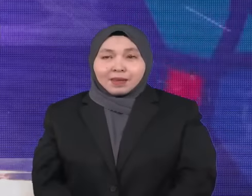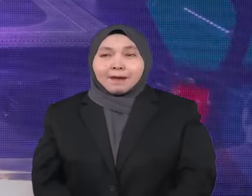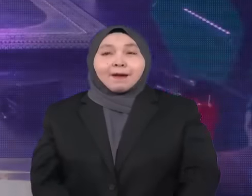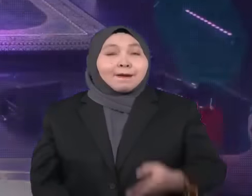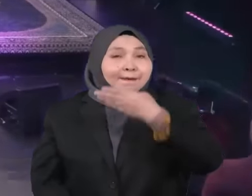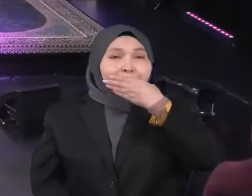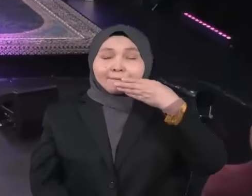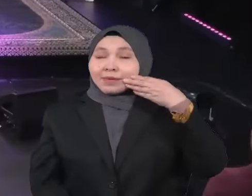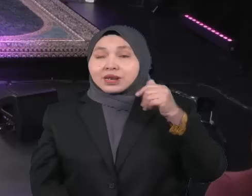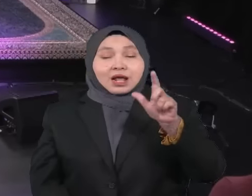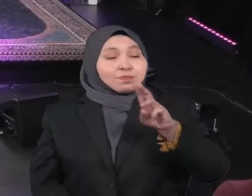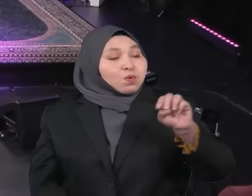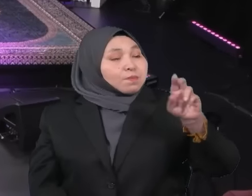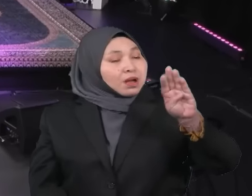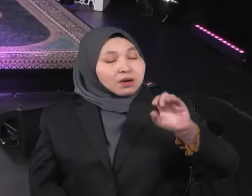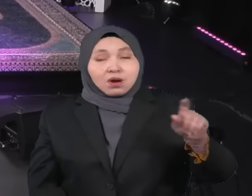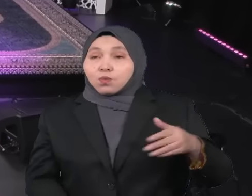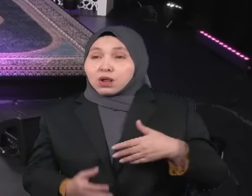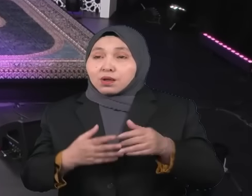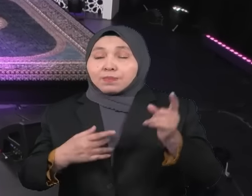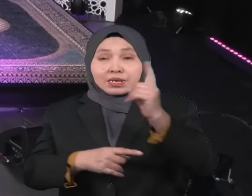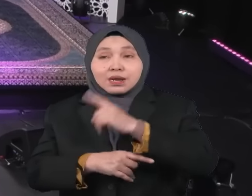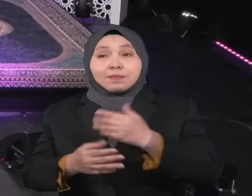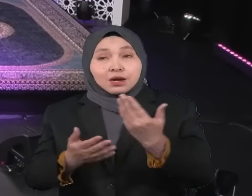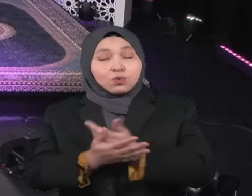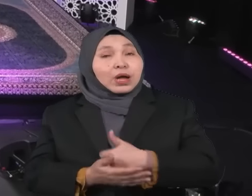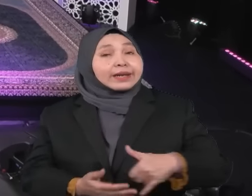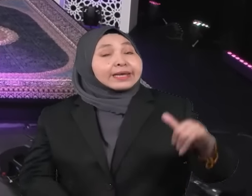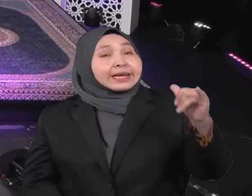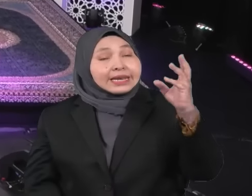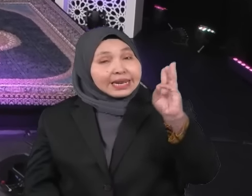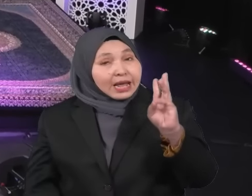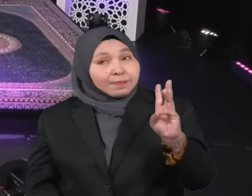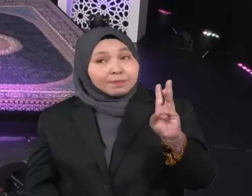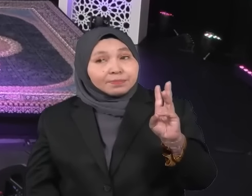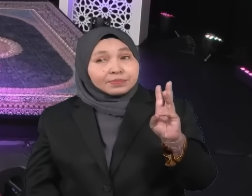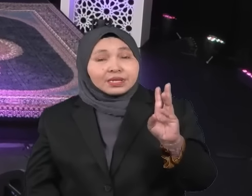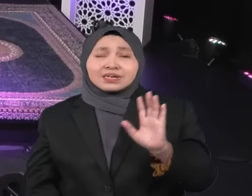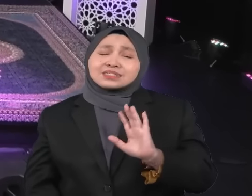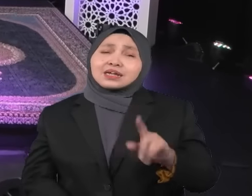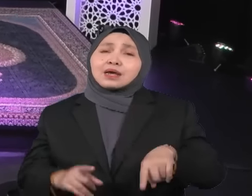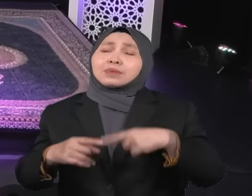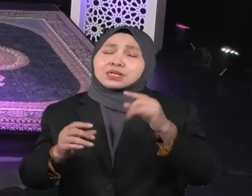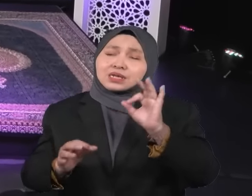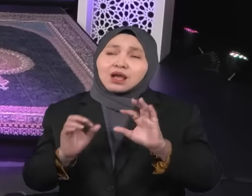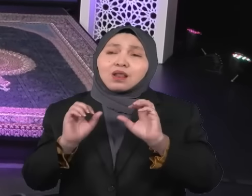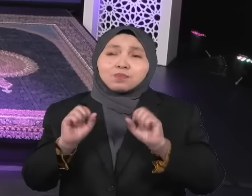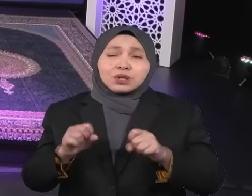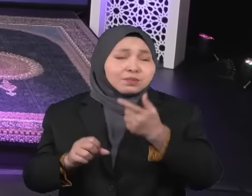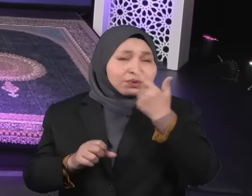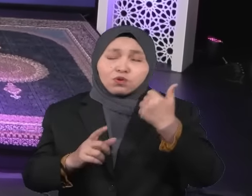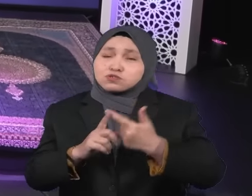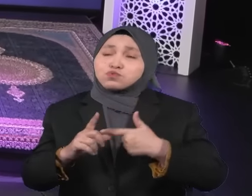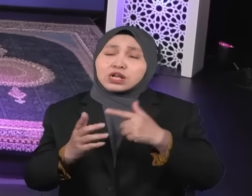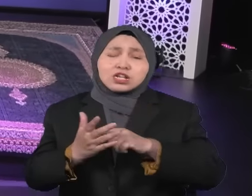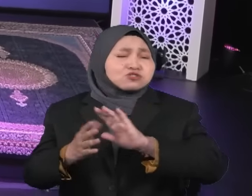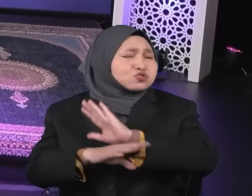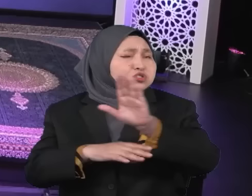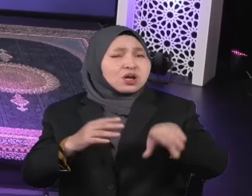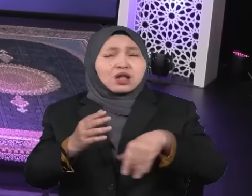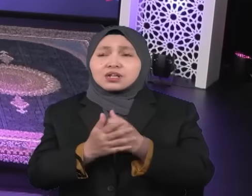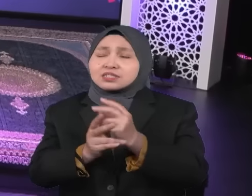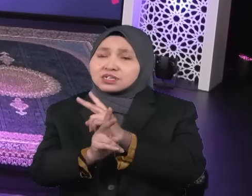Ramadan Al-Mubarak, Ustaz Fas. Eh? Yeah. Walaupun hari ini baru hari yang ke-6, kita kan cakap jangan pergi kalau boleh. Yeah. Kerana bulan ini segala-galanya